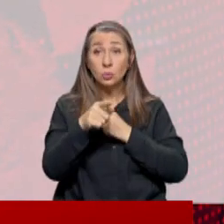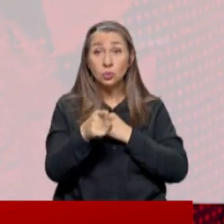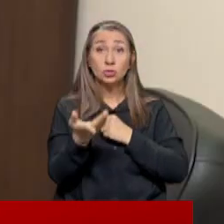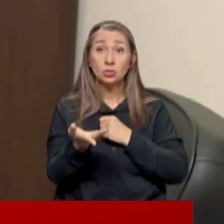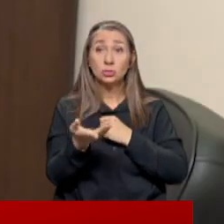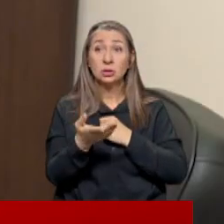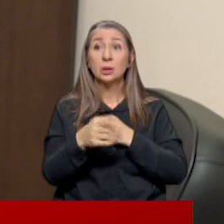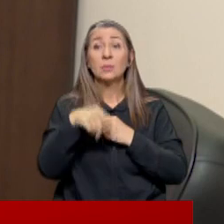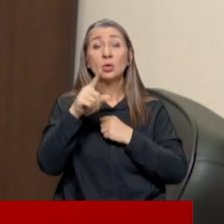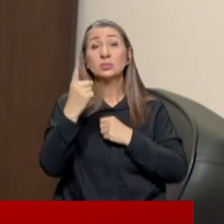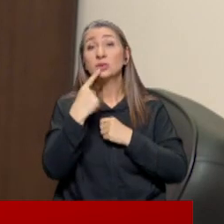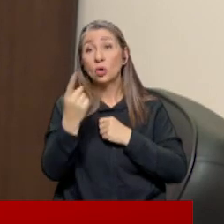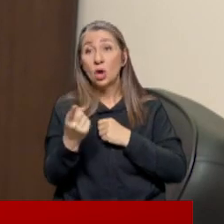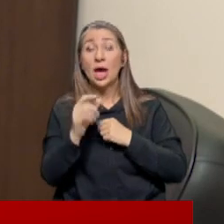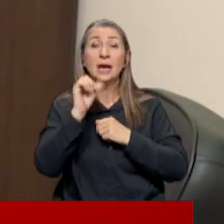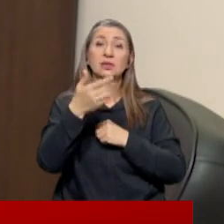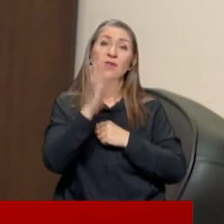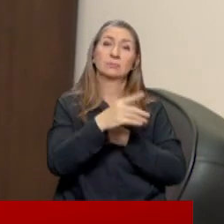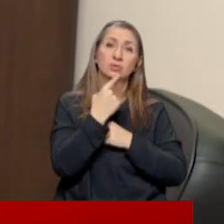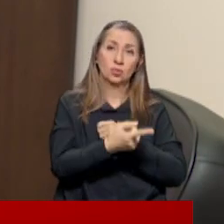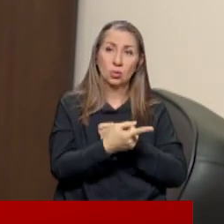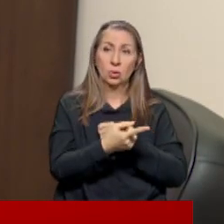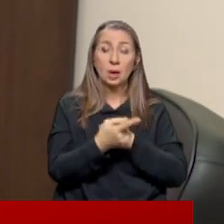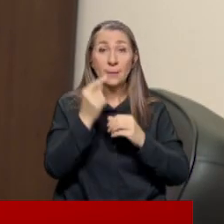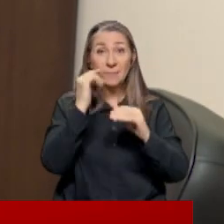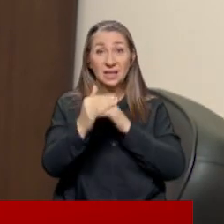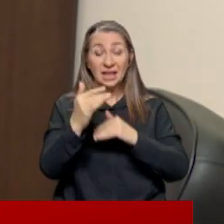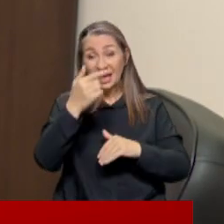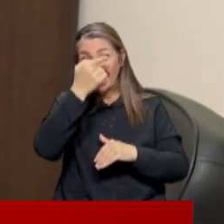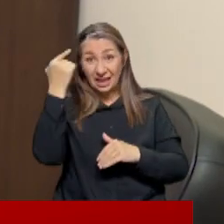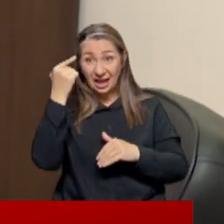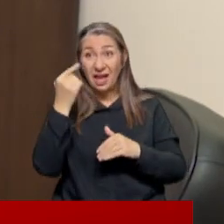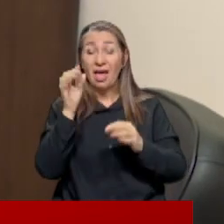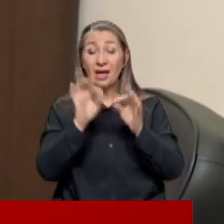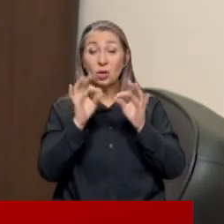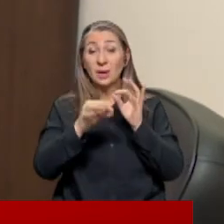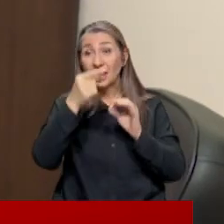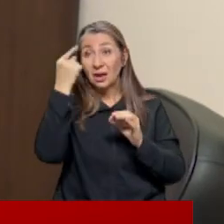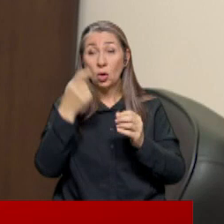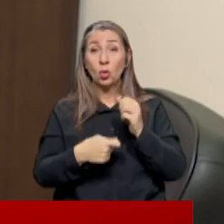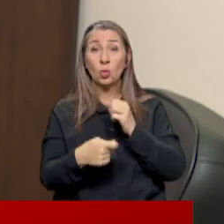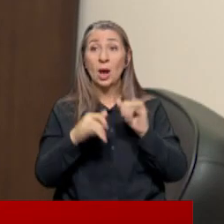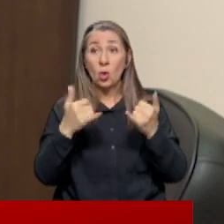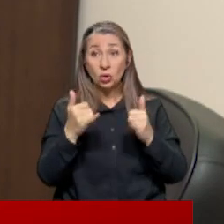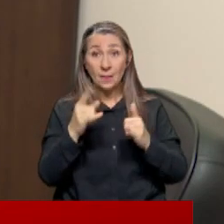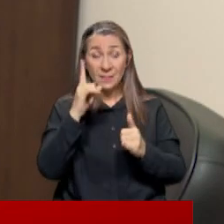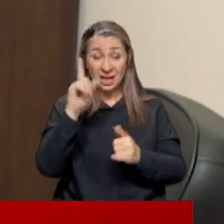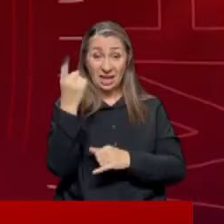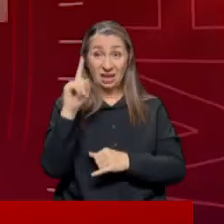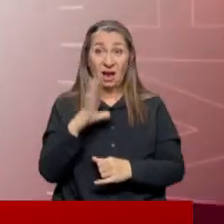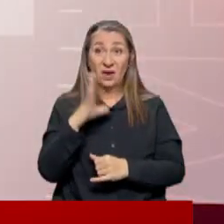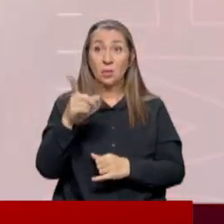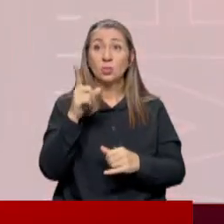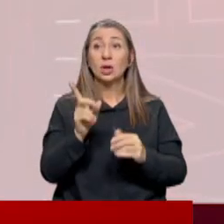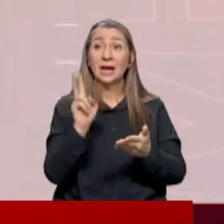Kumar budur. Bir gün bir şey söylüyor, ertesi gün farklı bir şey söylüyor. Milletin kaderiyle, ekonominin kaderiyle kumar oynayan bir iktidar var.